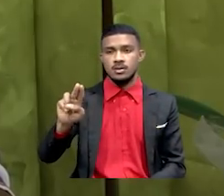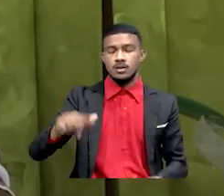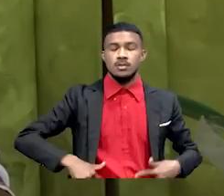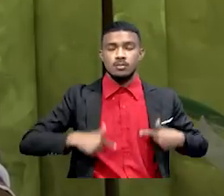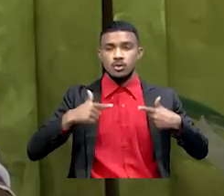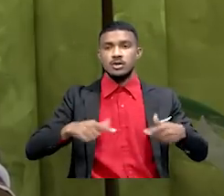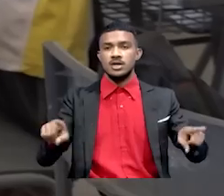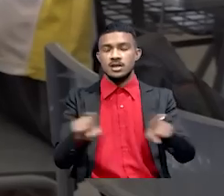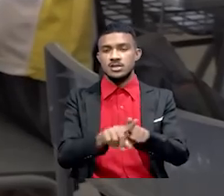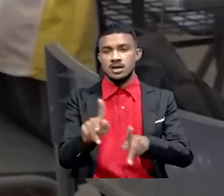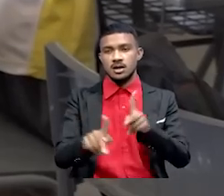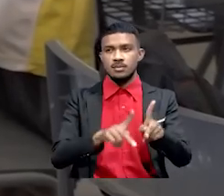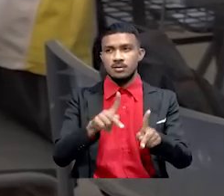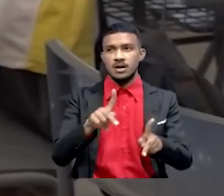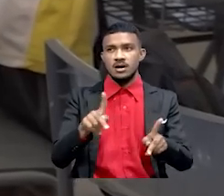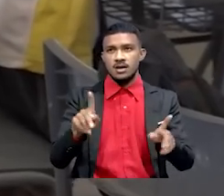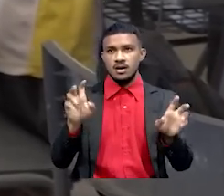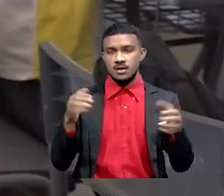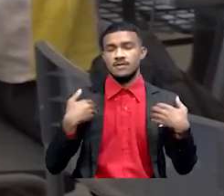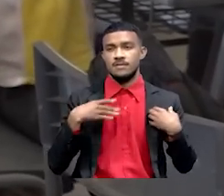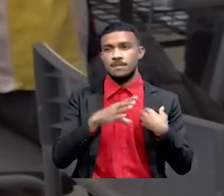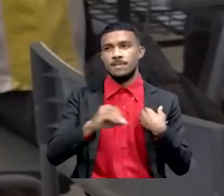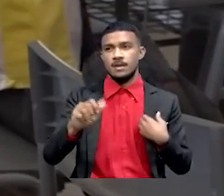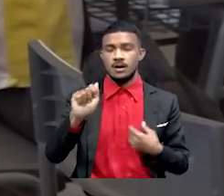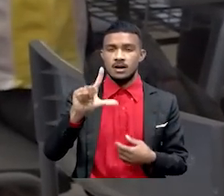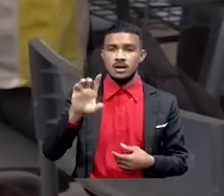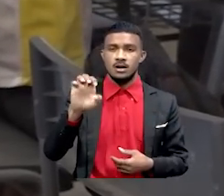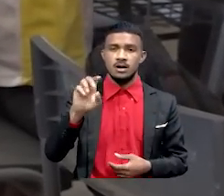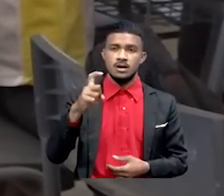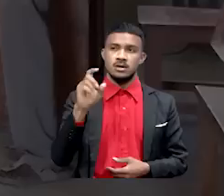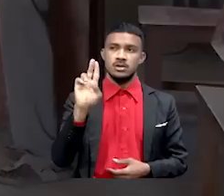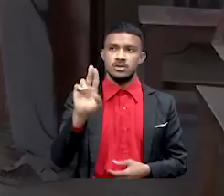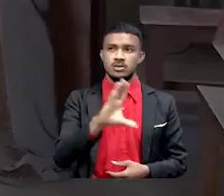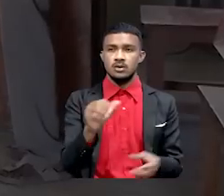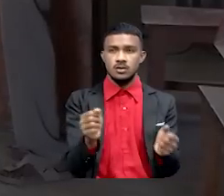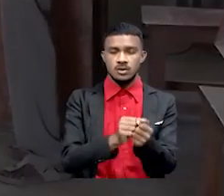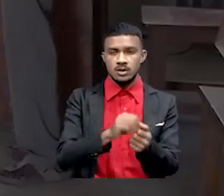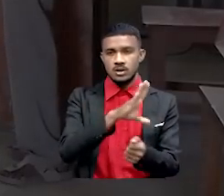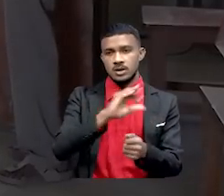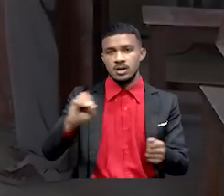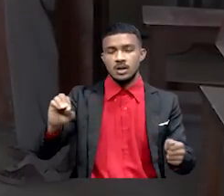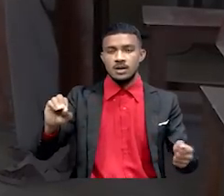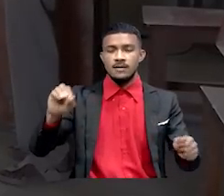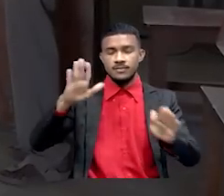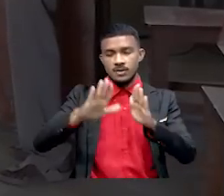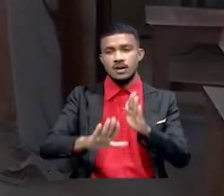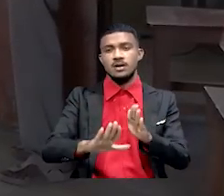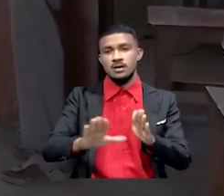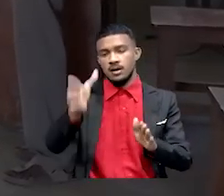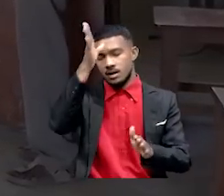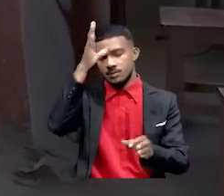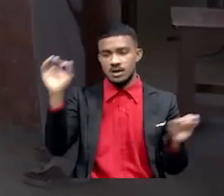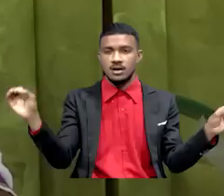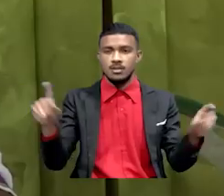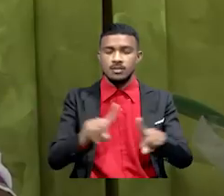bele hare. Ne bai hena li suhoni ali, maka tibu na paten le skola mais ke aman le ya. Ina na